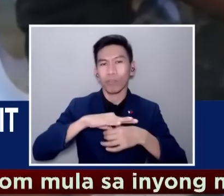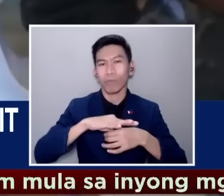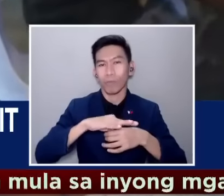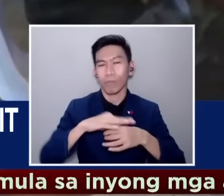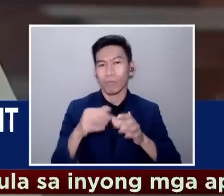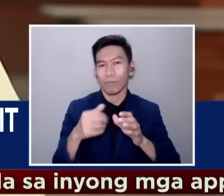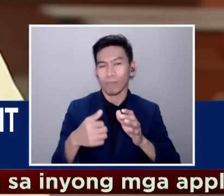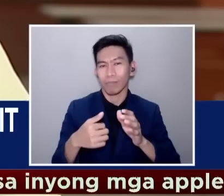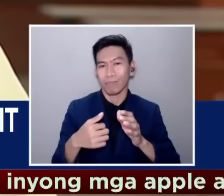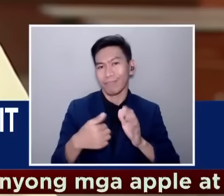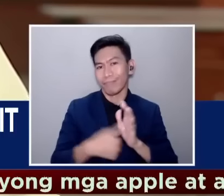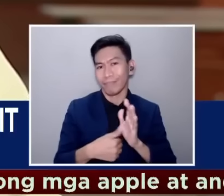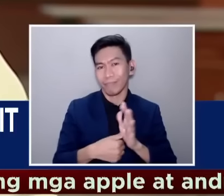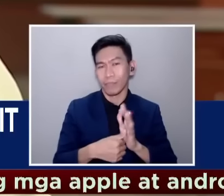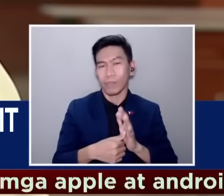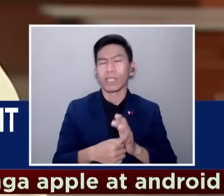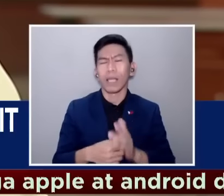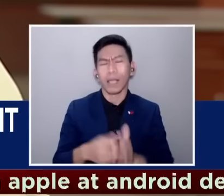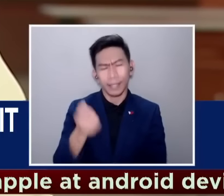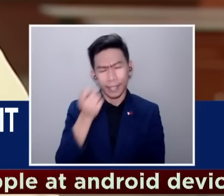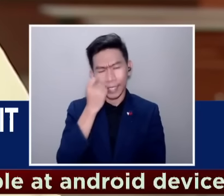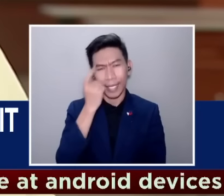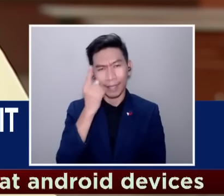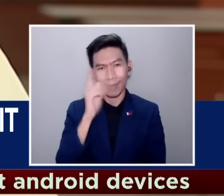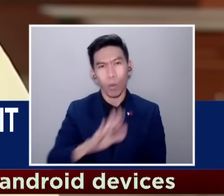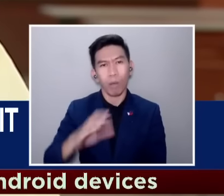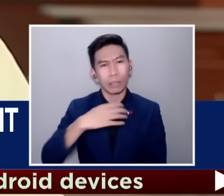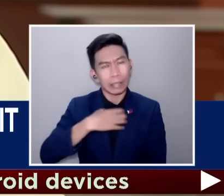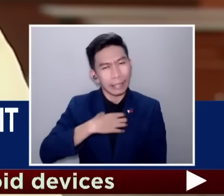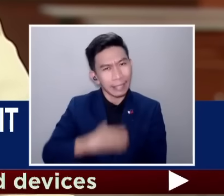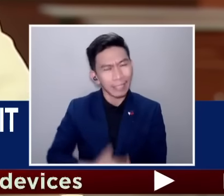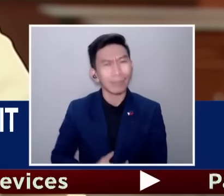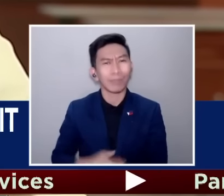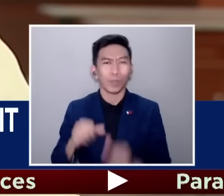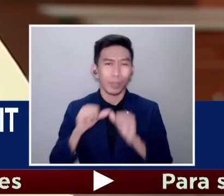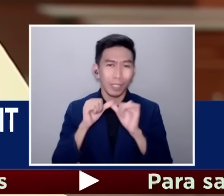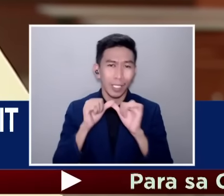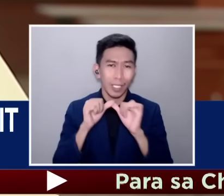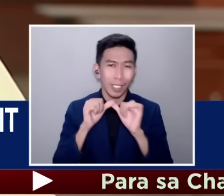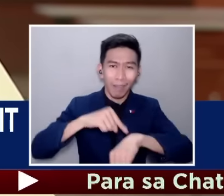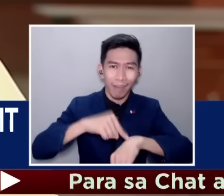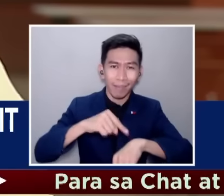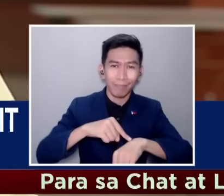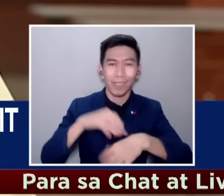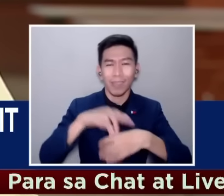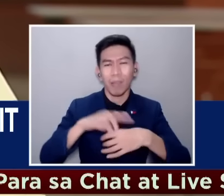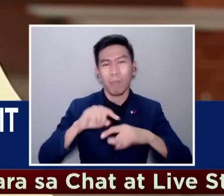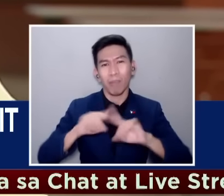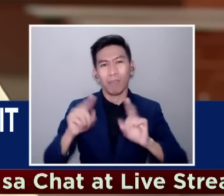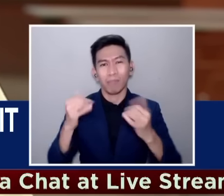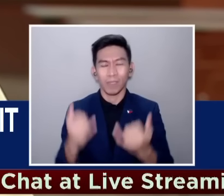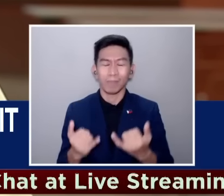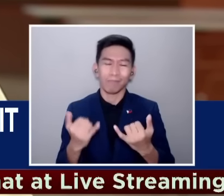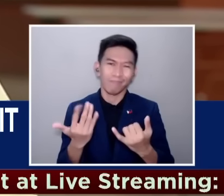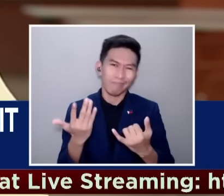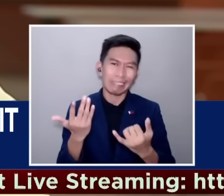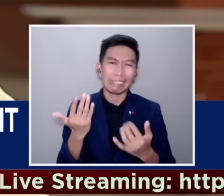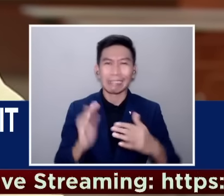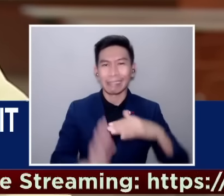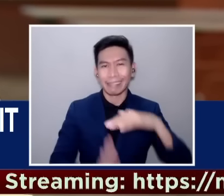pong kagustuhan na mas humaba pa ang ating eleksyon. Kaya lamang po, talagang hanggang dyan lamang po muna upang kahit